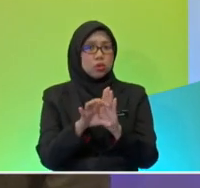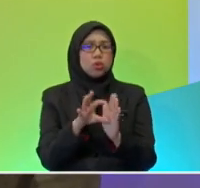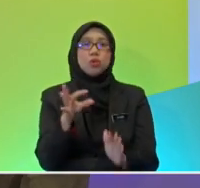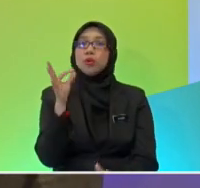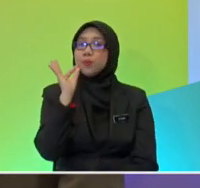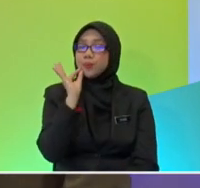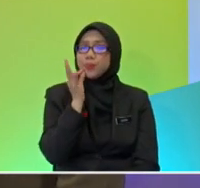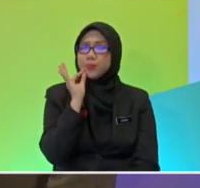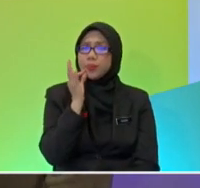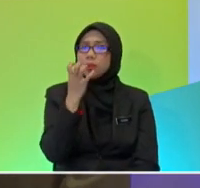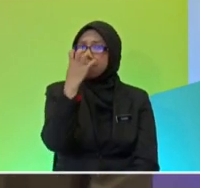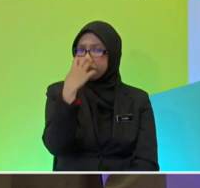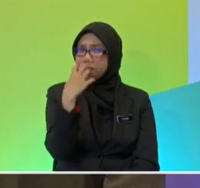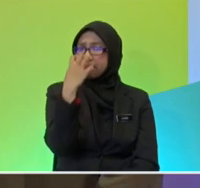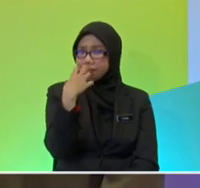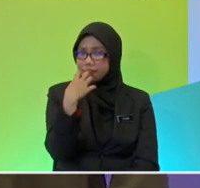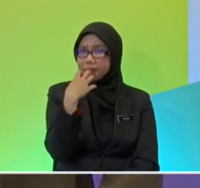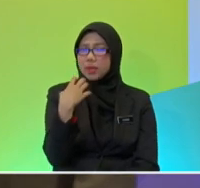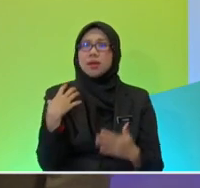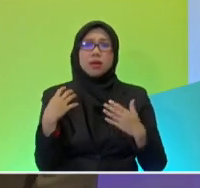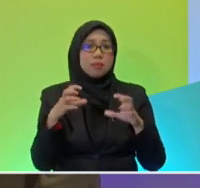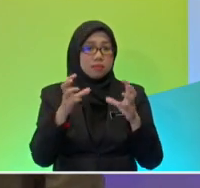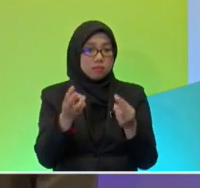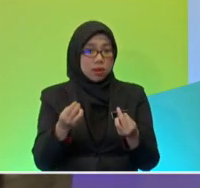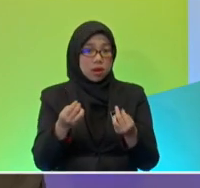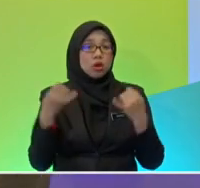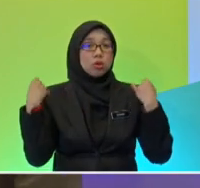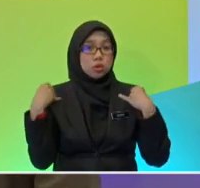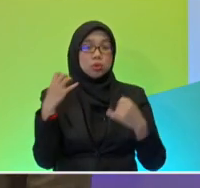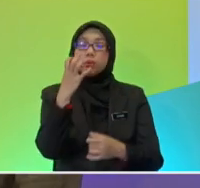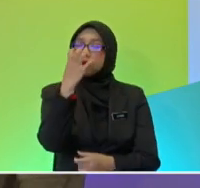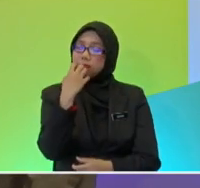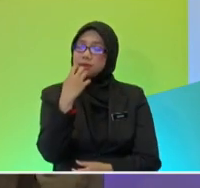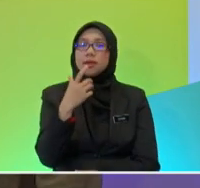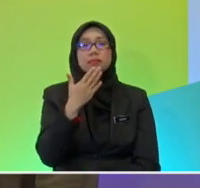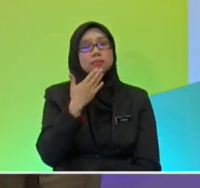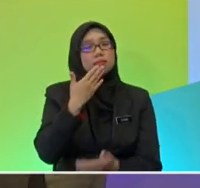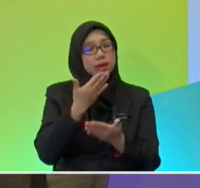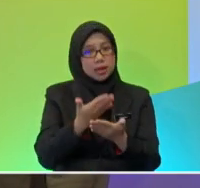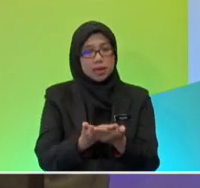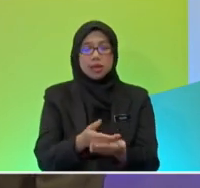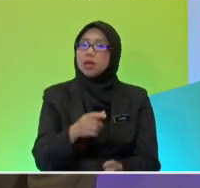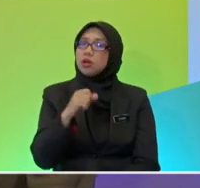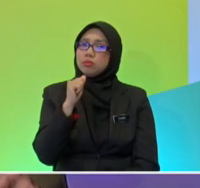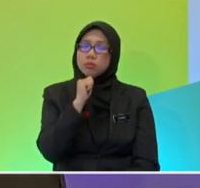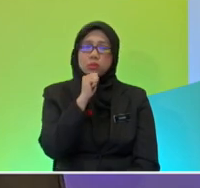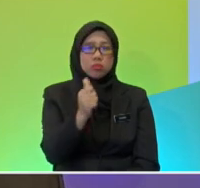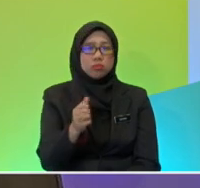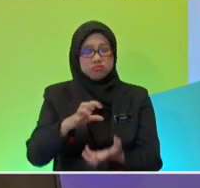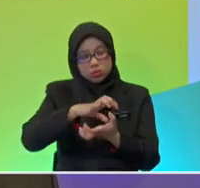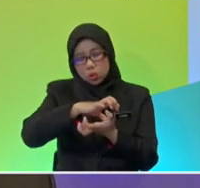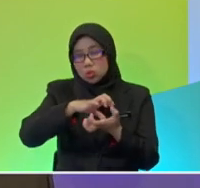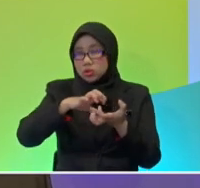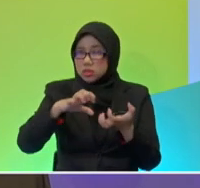buah Apple kita hendaklah Menjual buah Apple yang masih elu bukannya buah Apple yang busuk ke yang dah